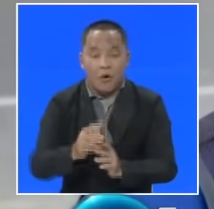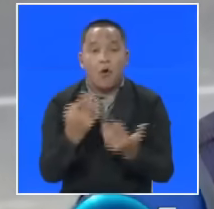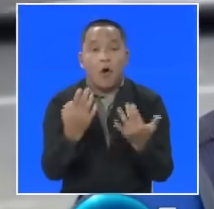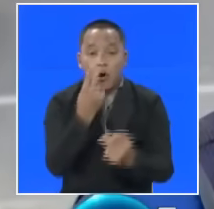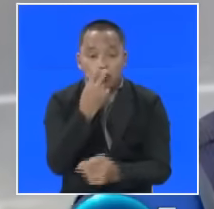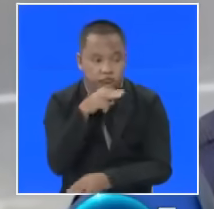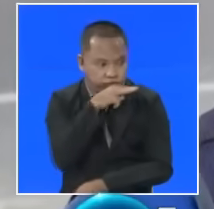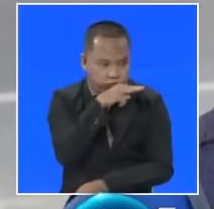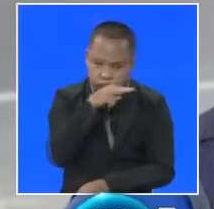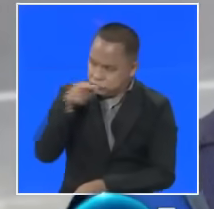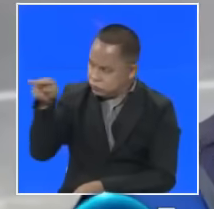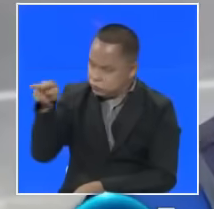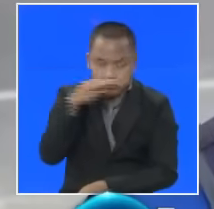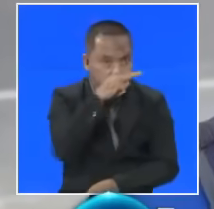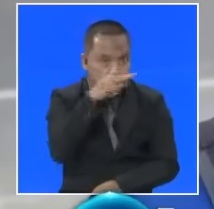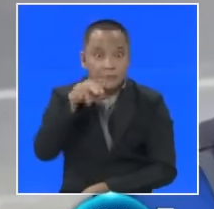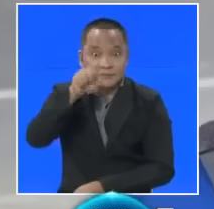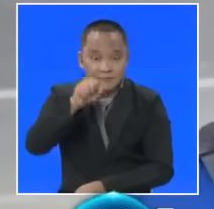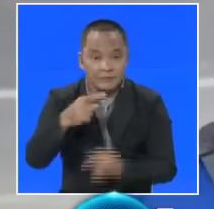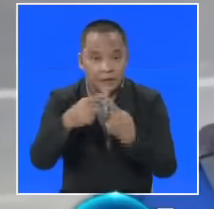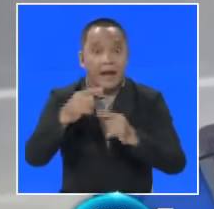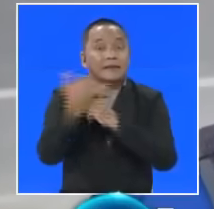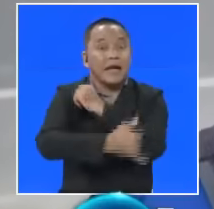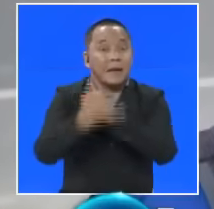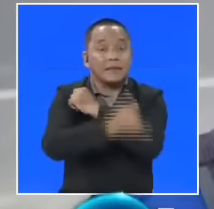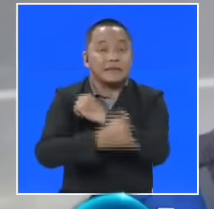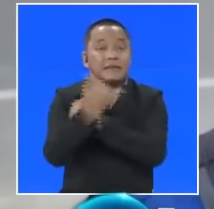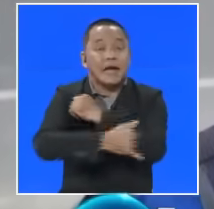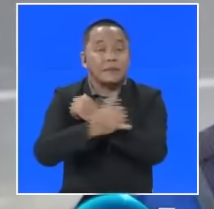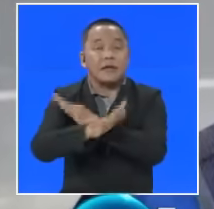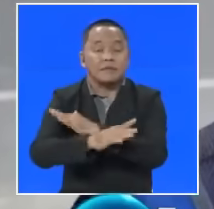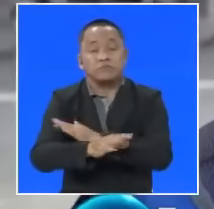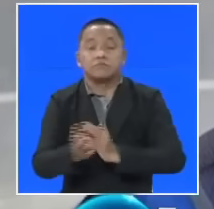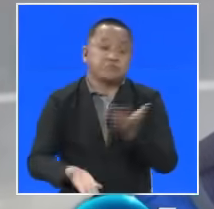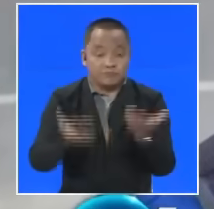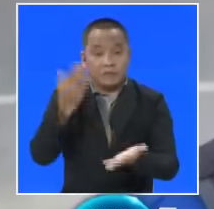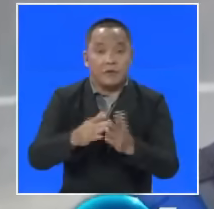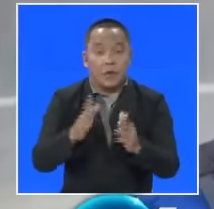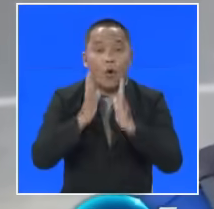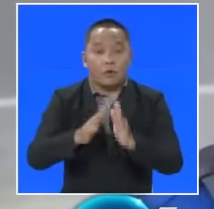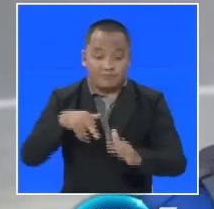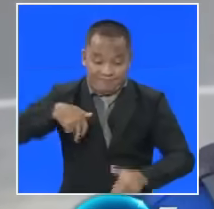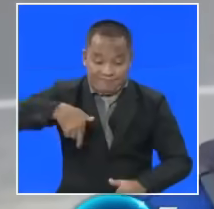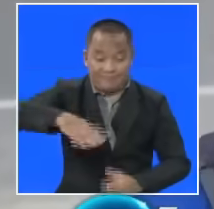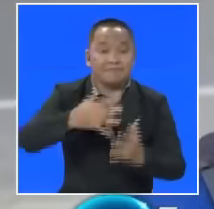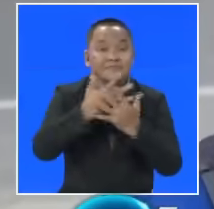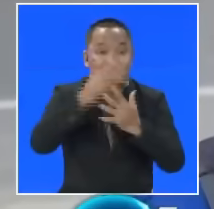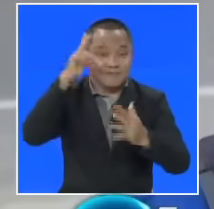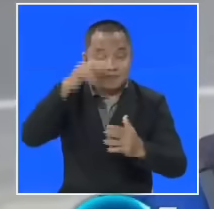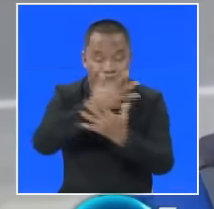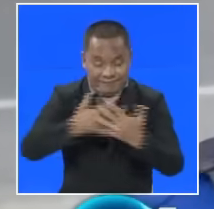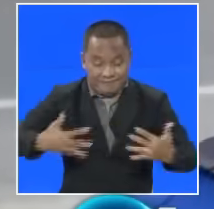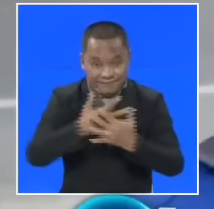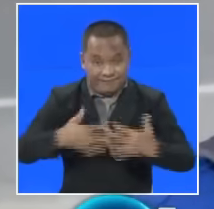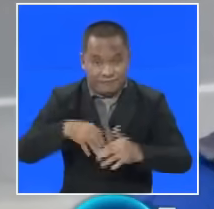อดูว่าไม่มีรถมานะ ใช่ค่ะ แตกต่างจากต่างประเทศคือต่างประเทศเนี่ยคือเขาพอมีคนจะข้ามม้าลายปุ๊บเขาจะหยุดเ